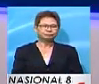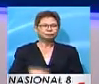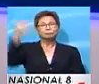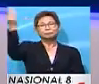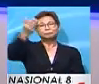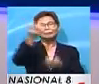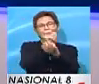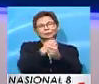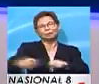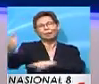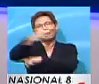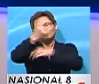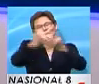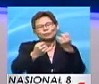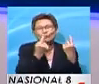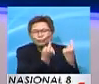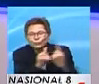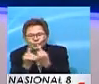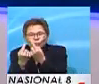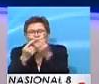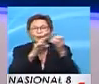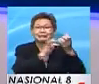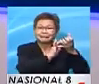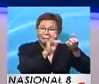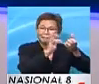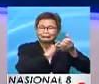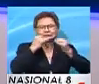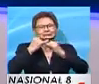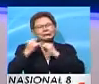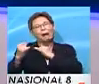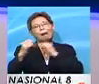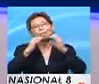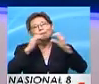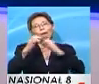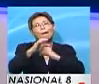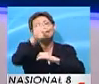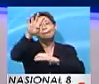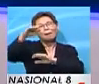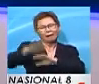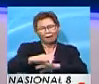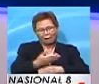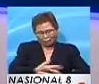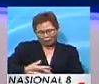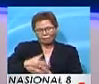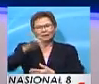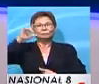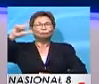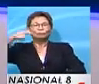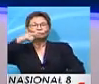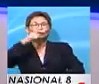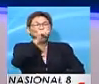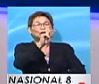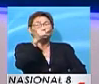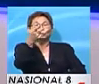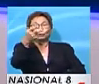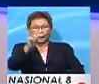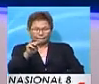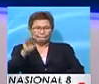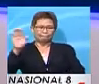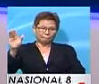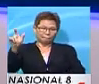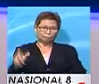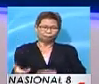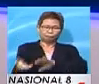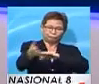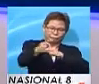ucapan selamat hari lahir melalui telefon menjadi perbualan terakhir antara empat anak dan juruterbang tudm maj kayambo